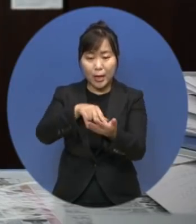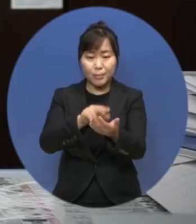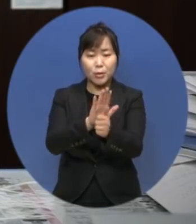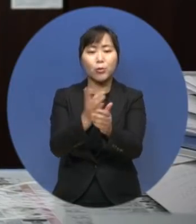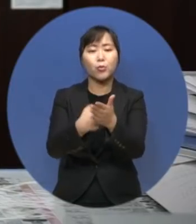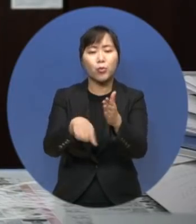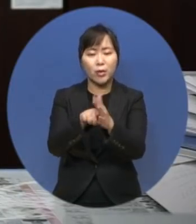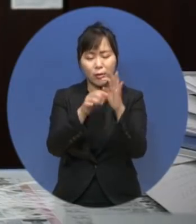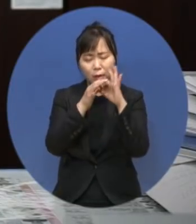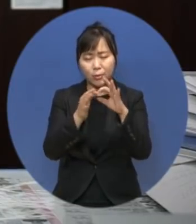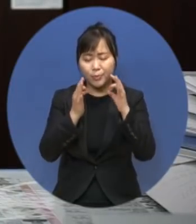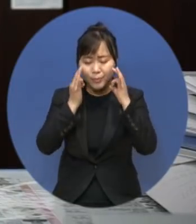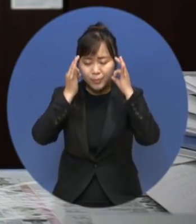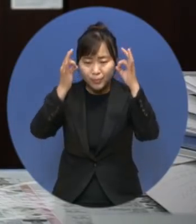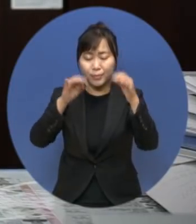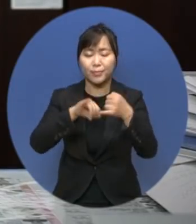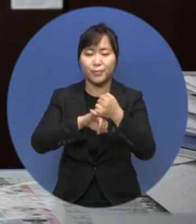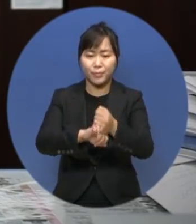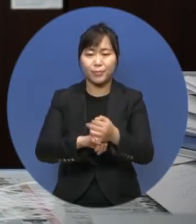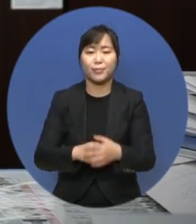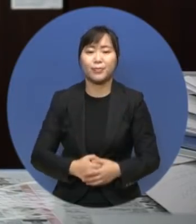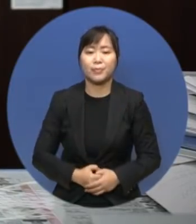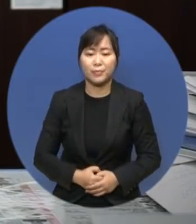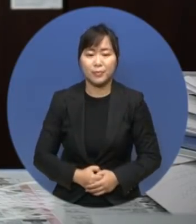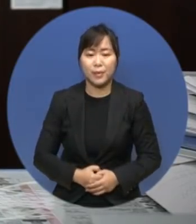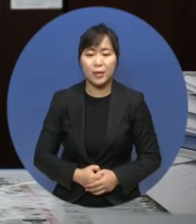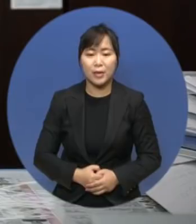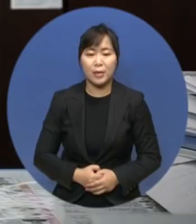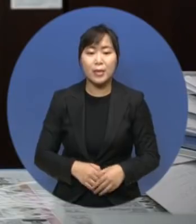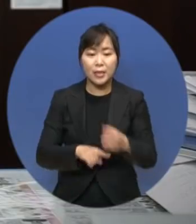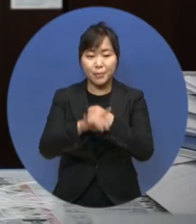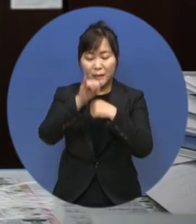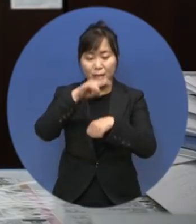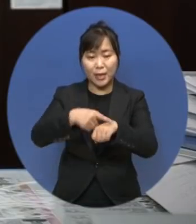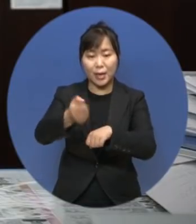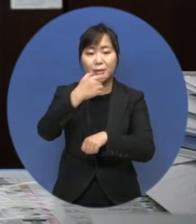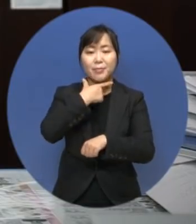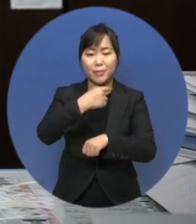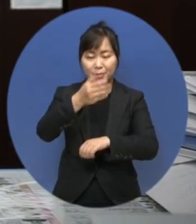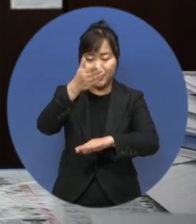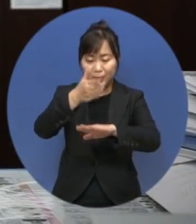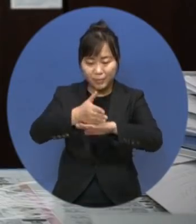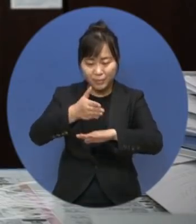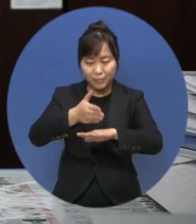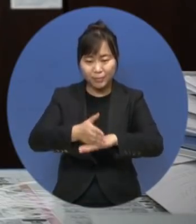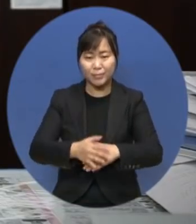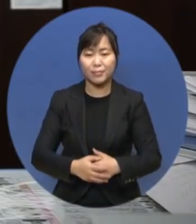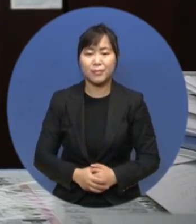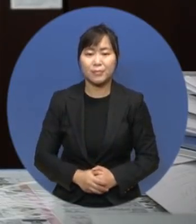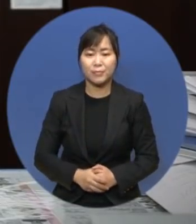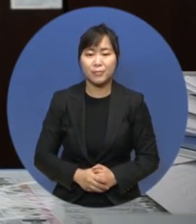위해 지속적으로 노력하겠습니다. 뜻깊은 시간 되시길 바랍니다. 감사합니다.